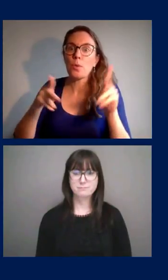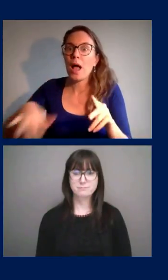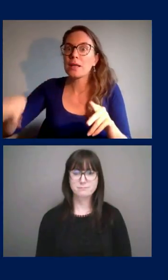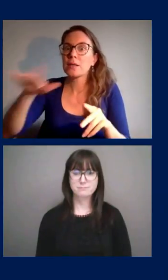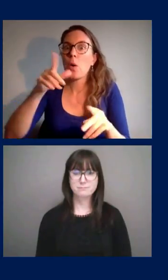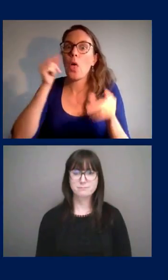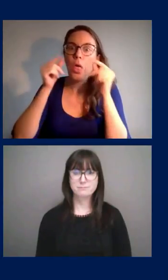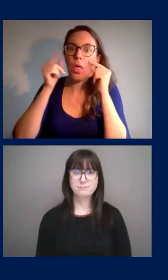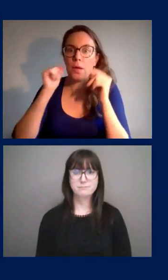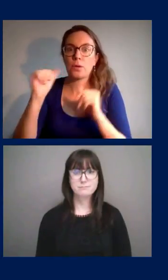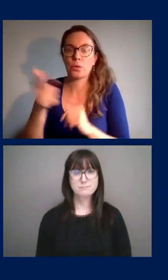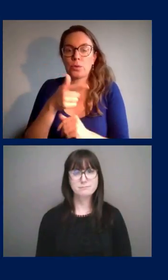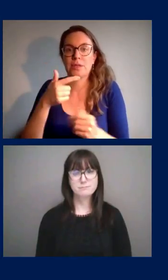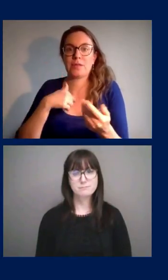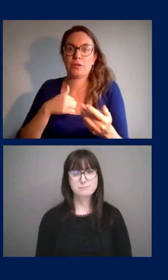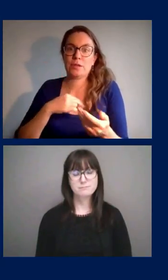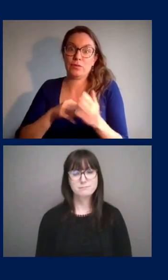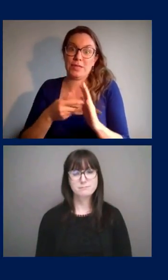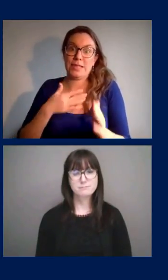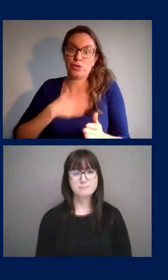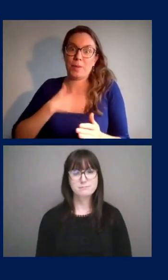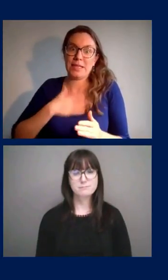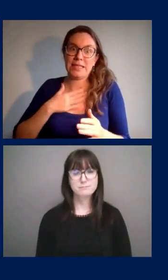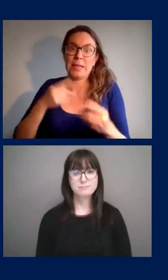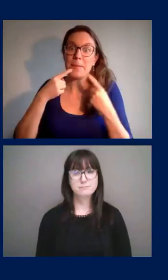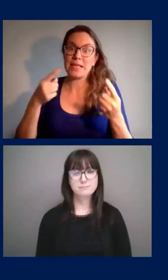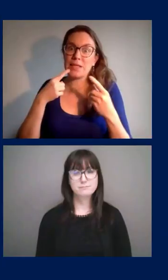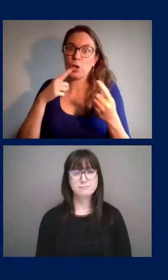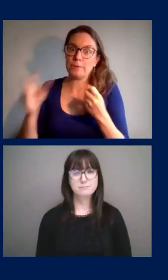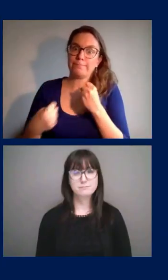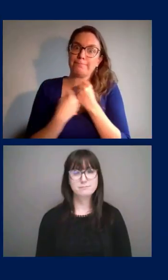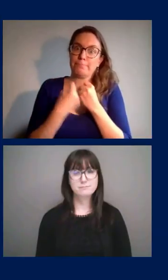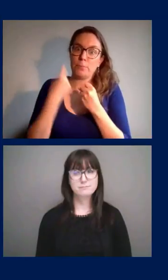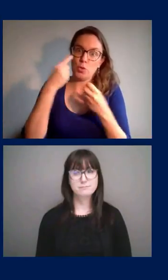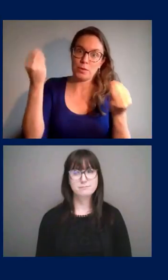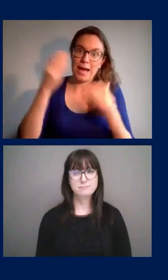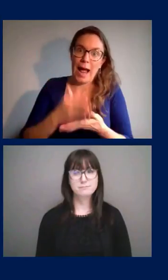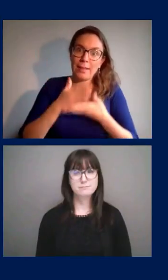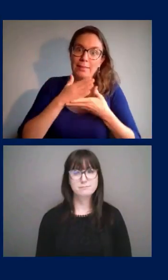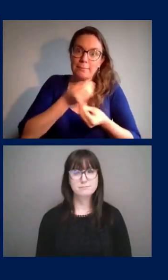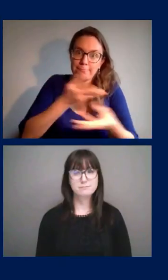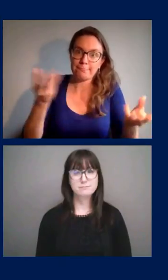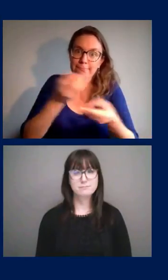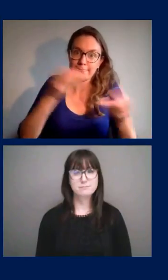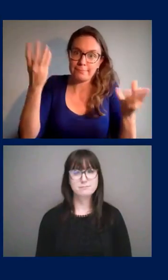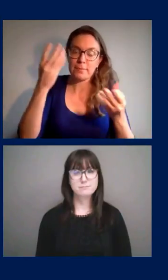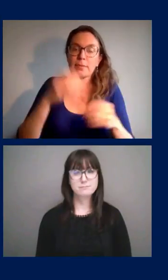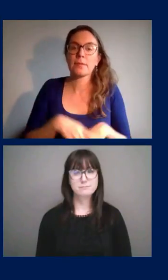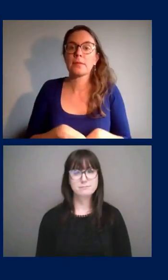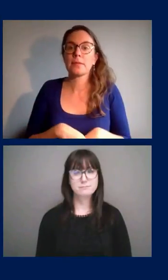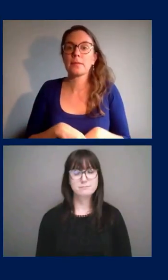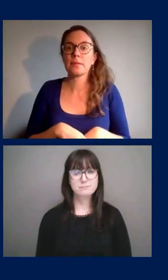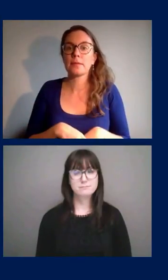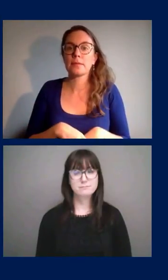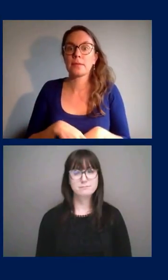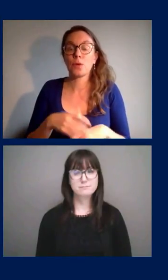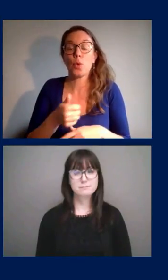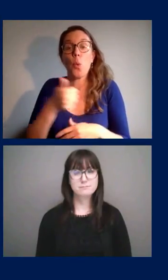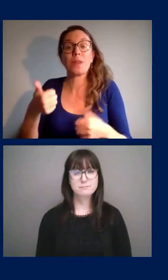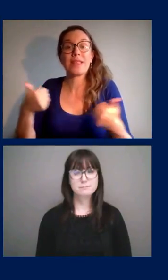concentrer sur ce message. C'est aussi un défi parce que, pour la majorité des gens,